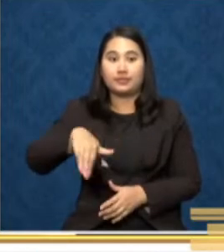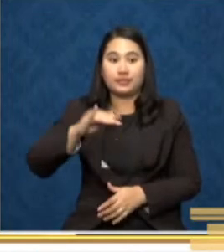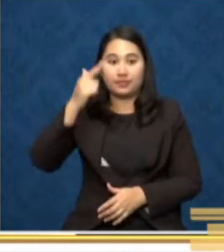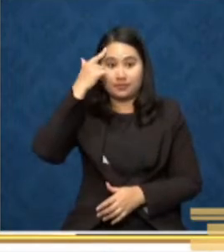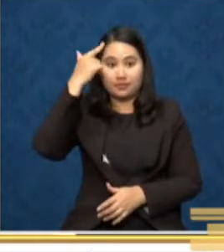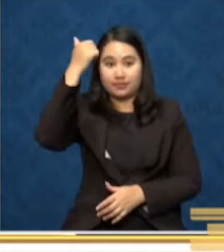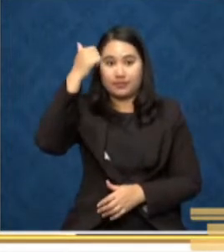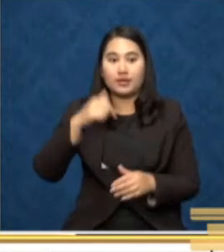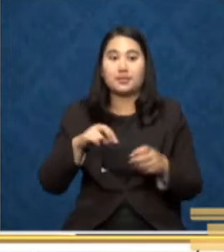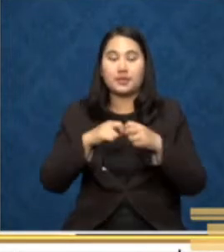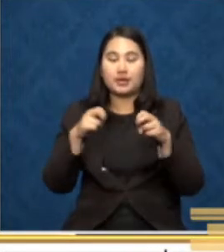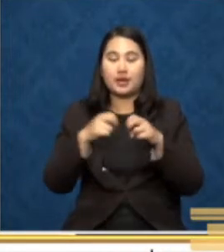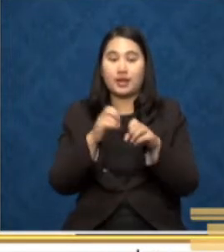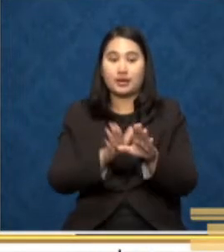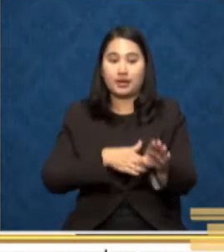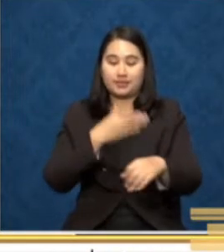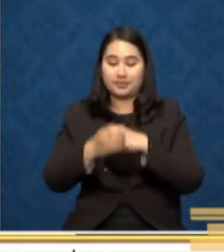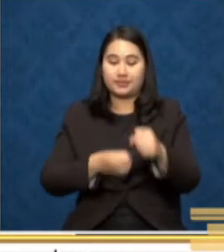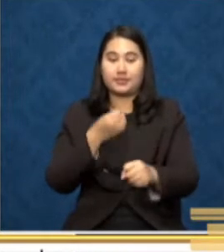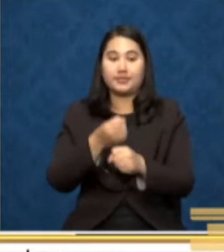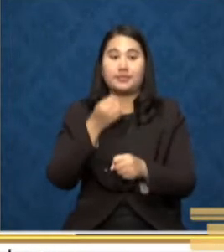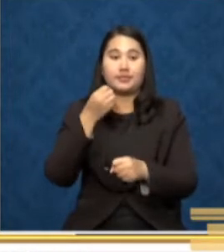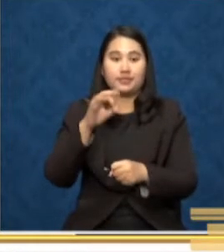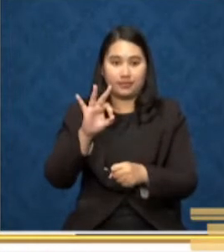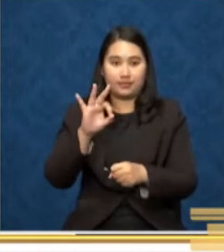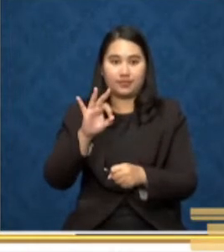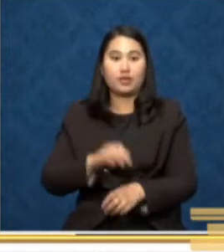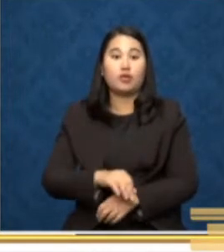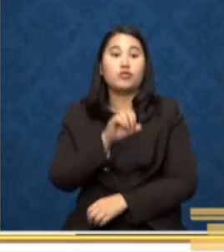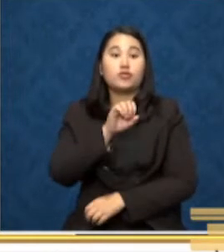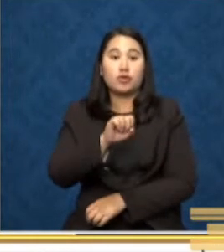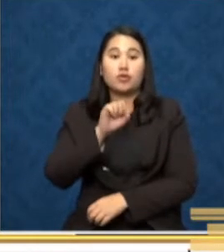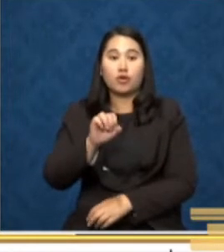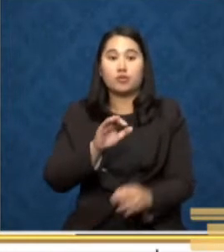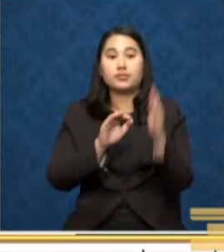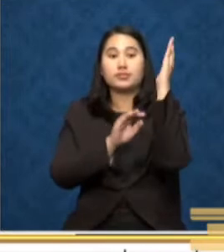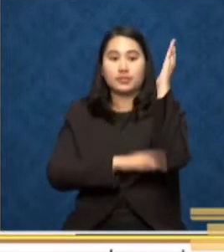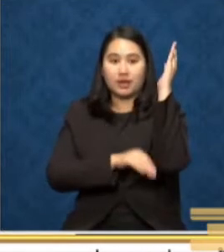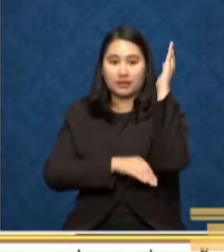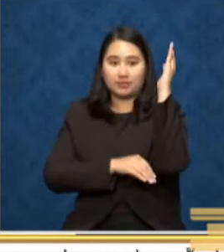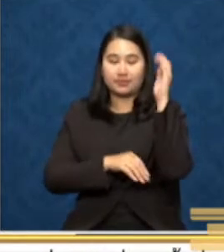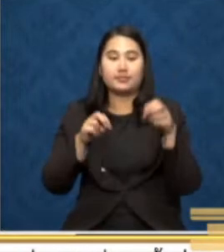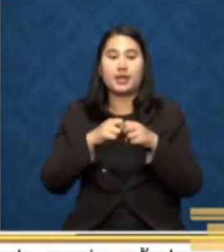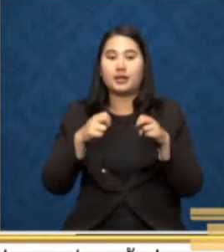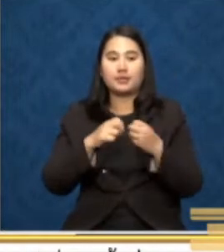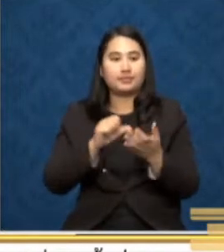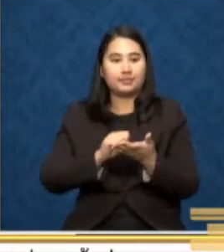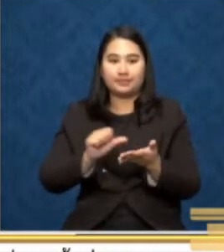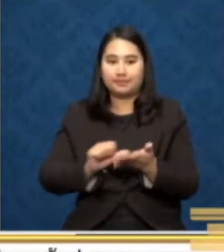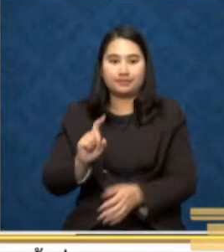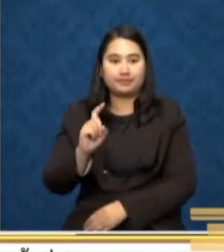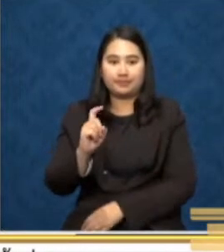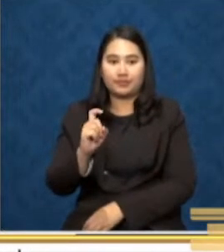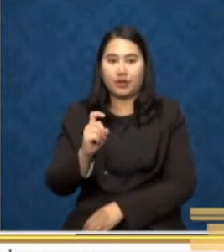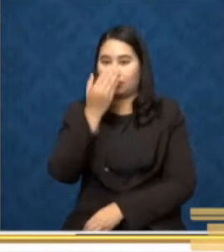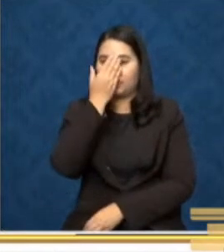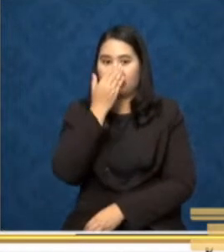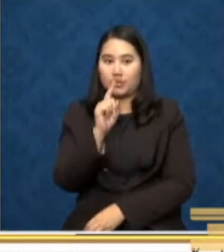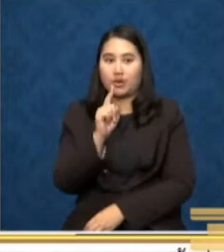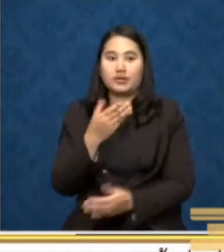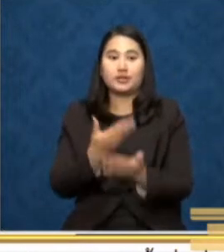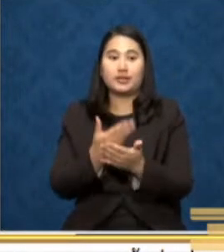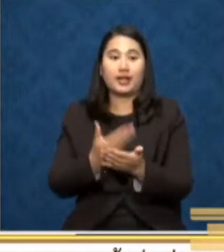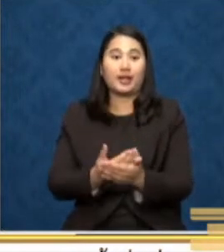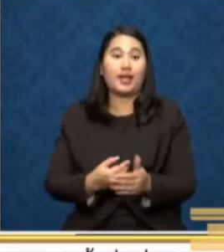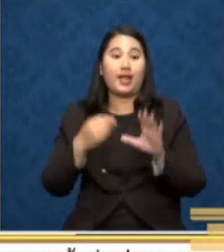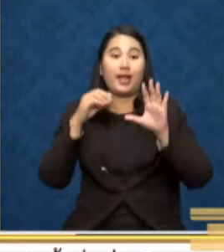ว่าปัญหาตรงนี้19ปีที่ผ่านมาส.ส.ในพื้นที่อย่างเดียวคงไม่สามารถที่จะแก้ไขปัญหาตรงนี้ได้เนื่องจากว่าเงิน